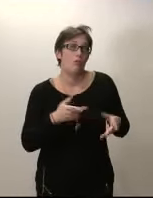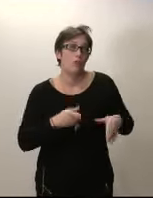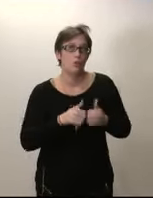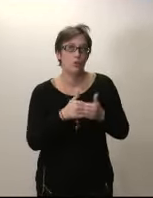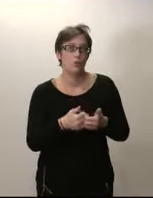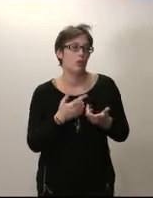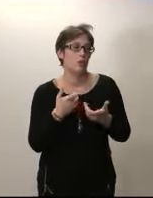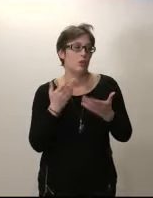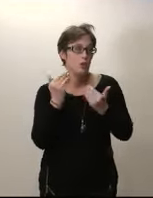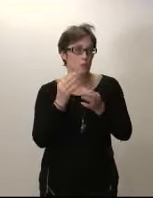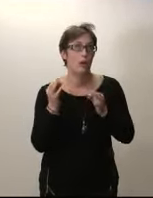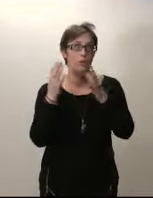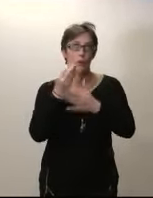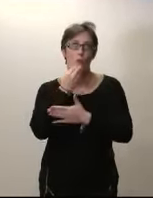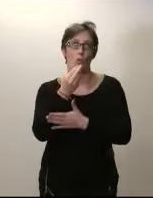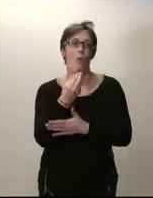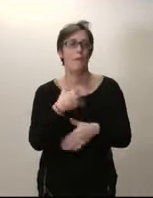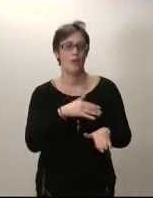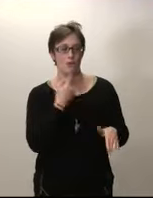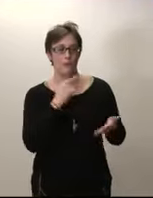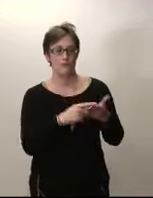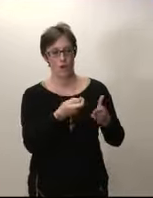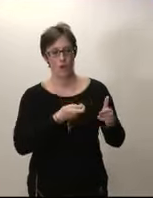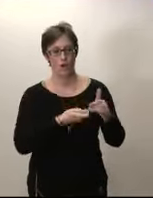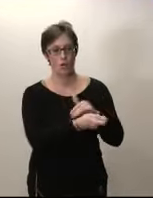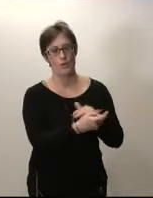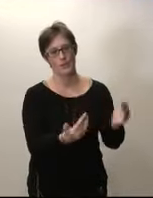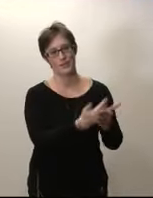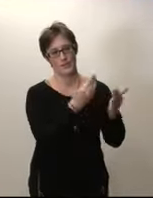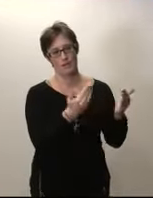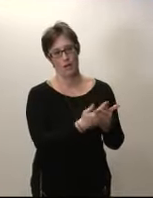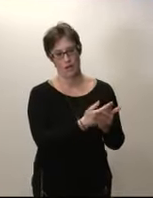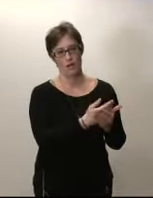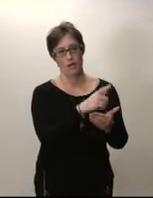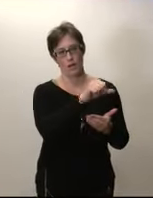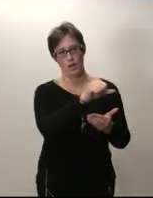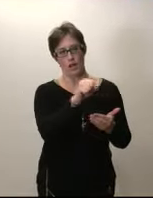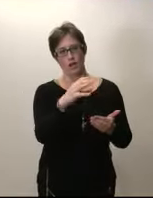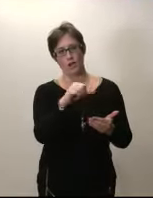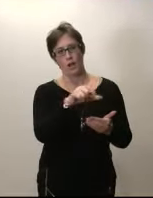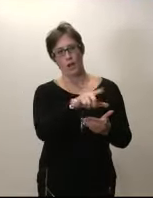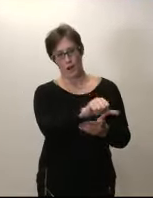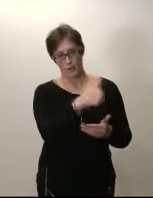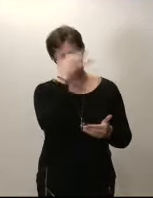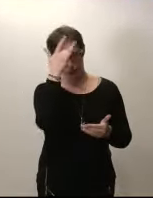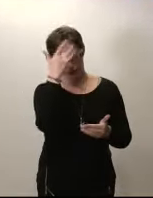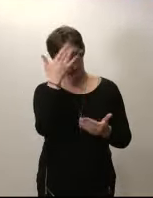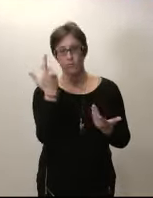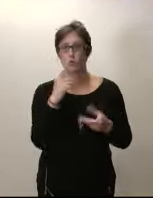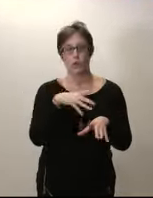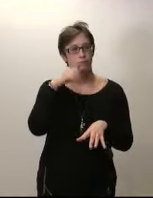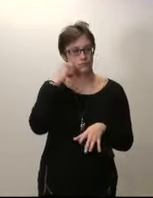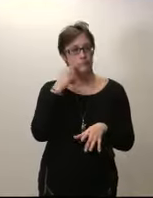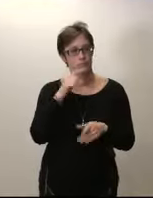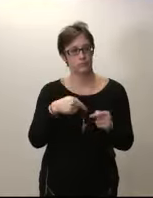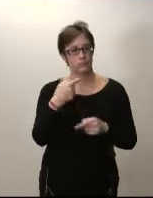ces sommes pour maintenir l'activité du cinéma La Scala pendant l'été, puisque je crois savoir que le cinéma va fermer ses portes pendant de nombreuses semaines. Pendant 7